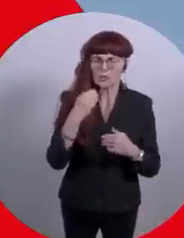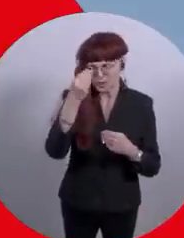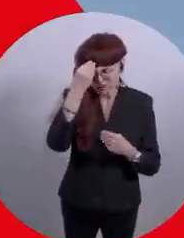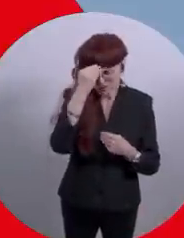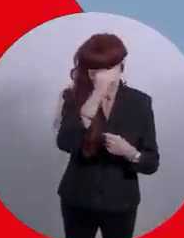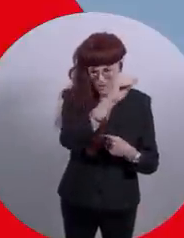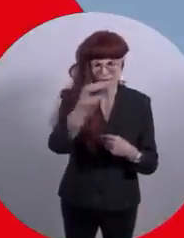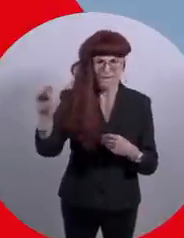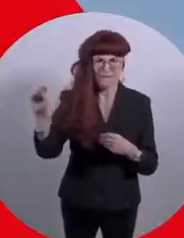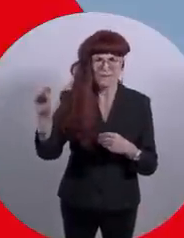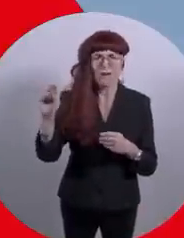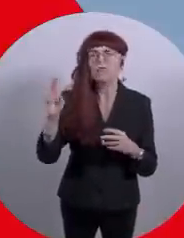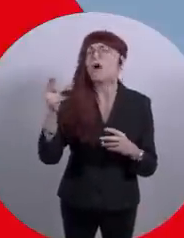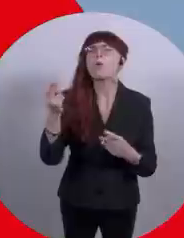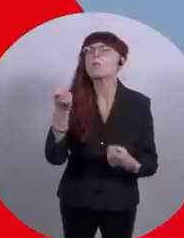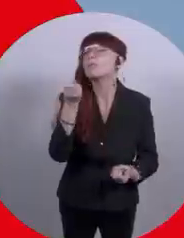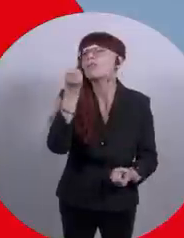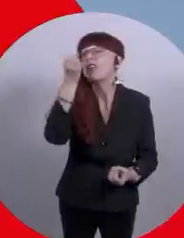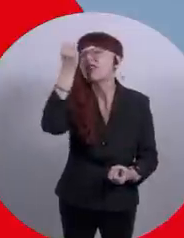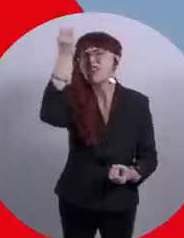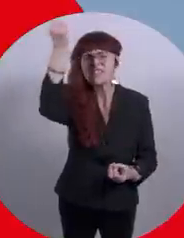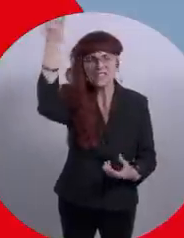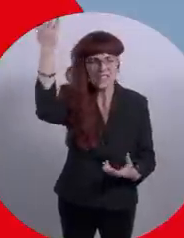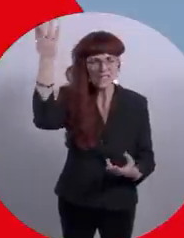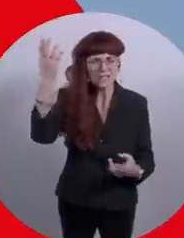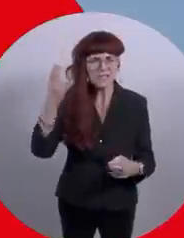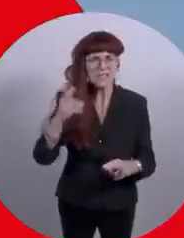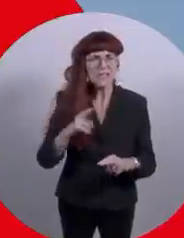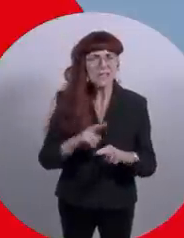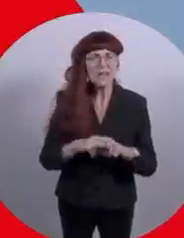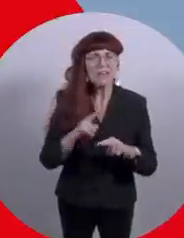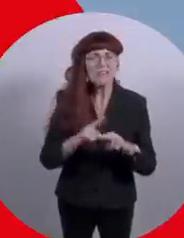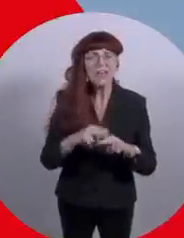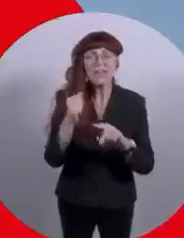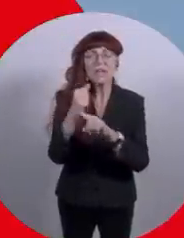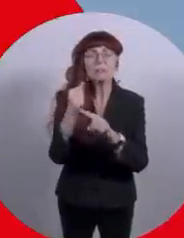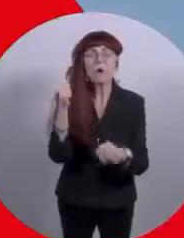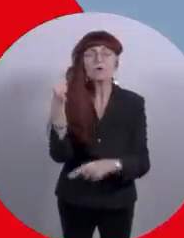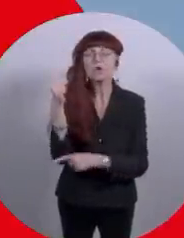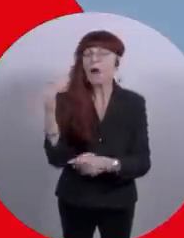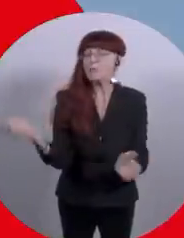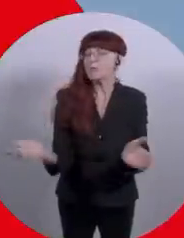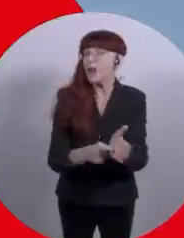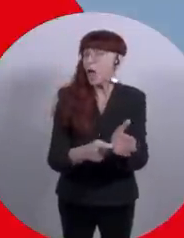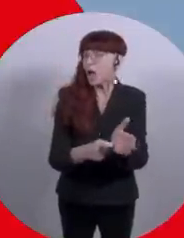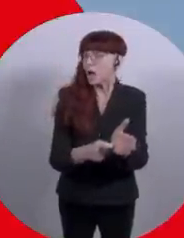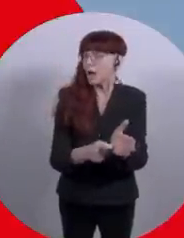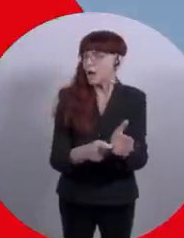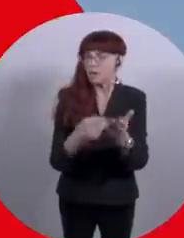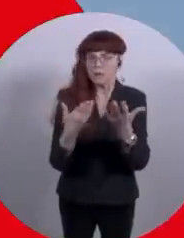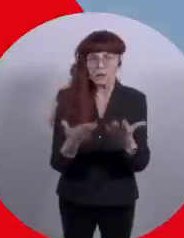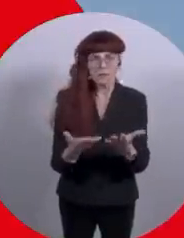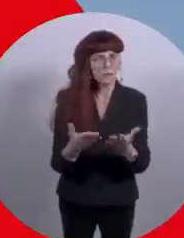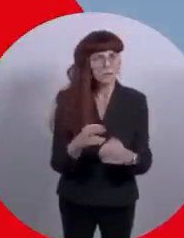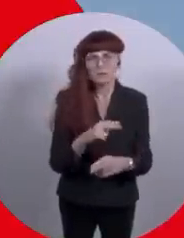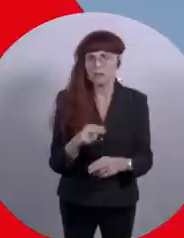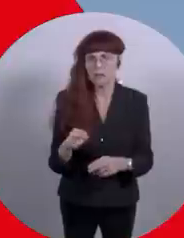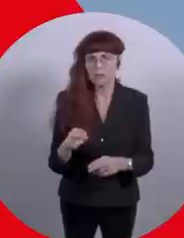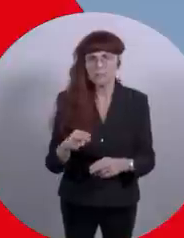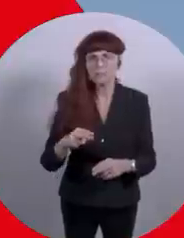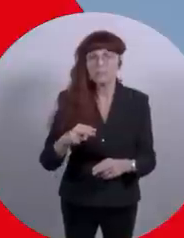das ganz einfach utopisch wäre wenn ihr das pauschal fordern würde ich war in